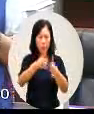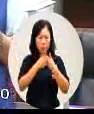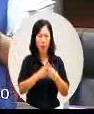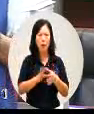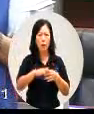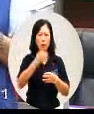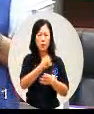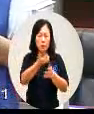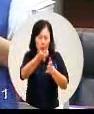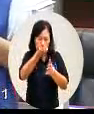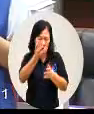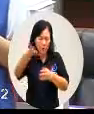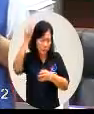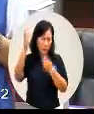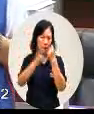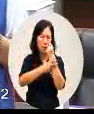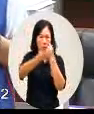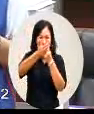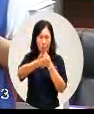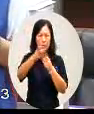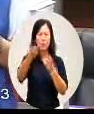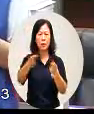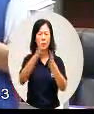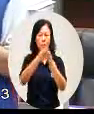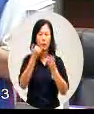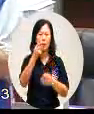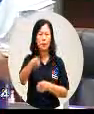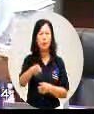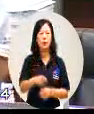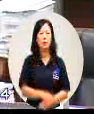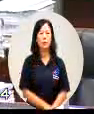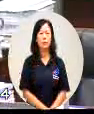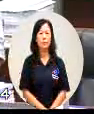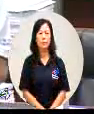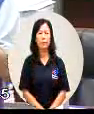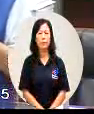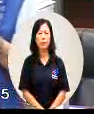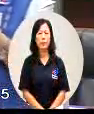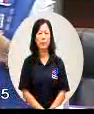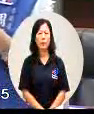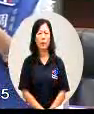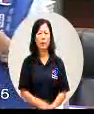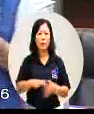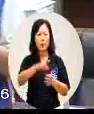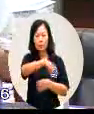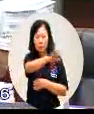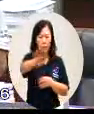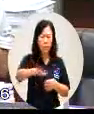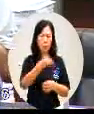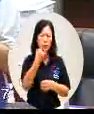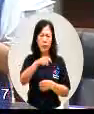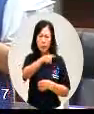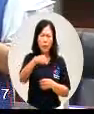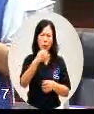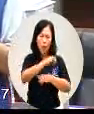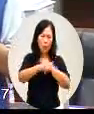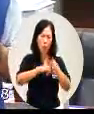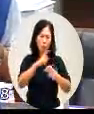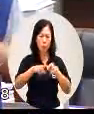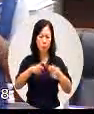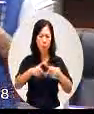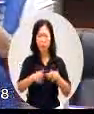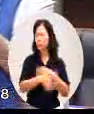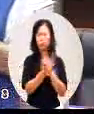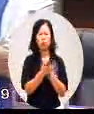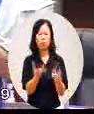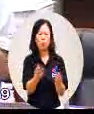金福里就是你龙水里哦，龙水里，迄面积里头你面积你话在嘛无你活动中心，美